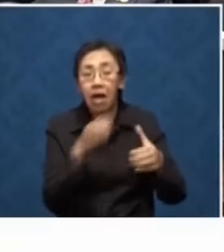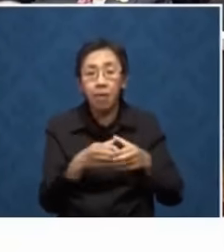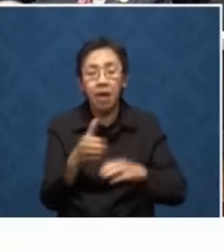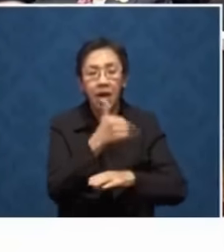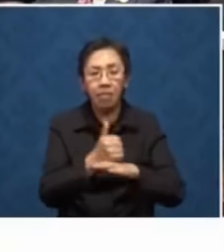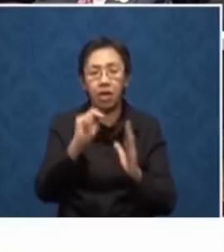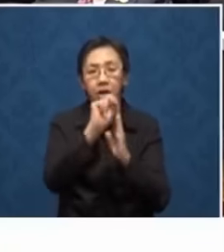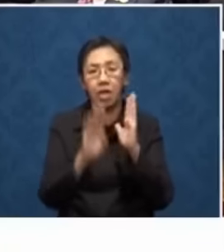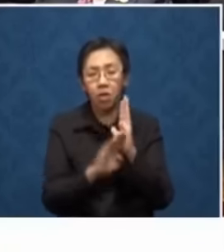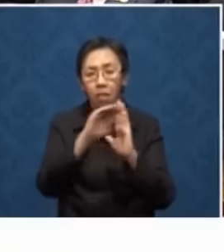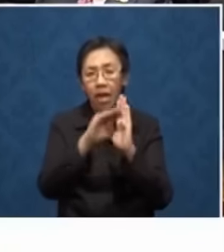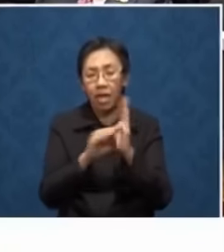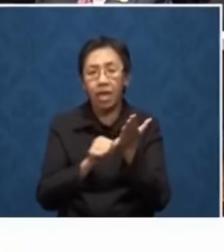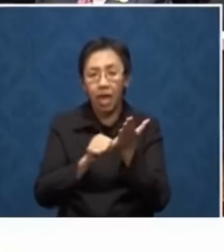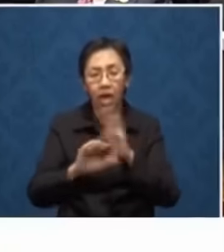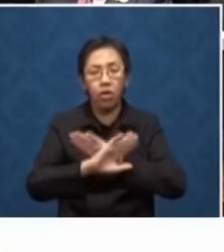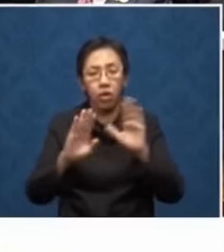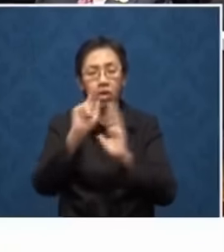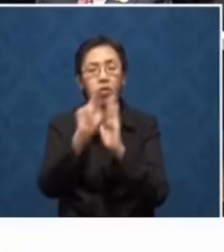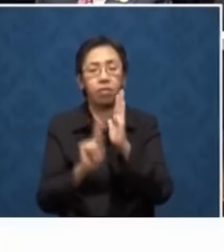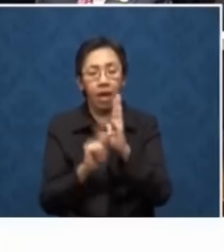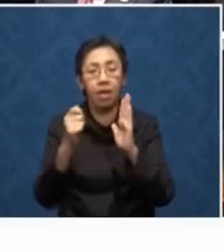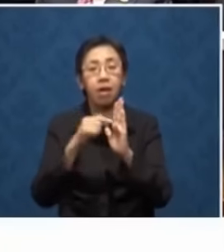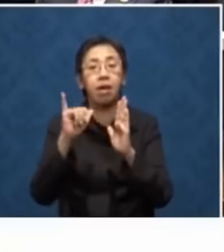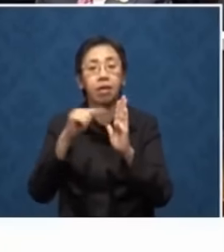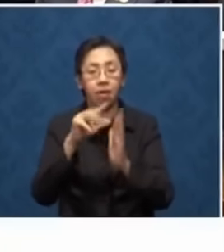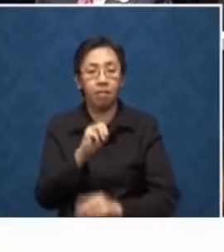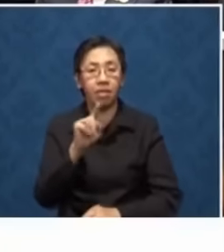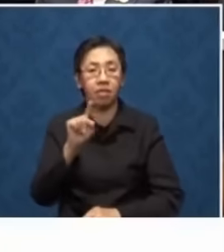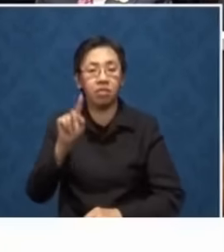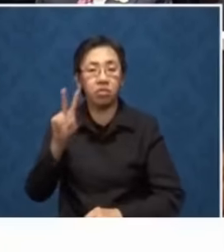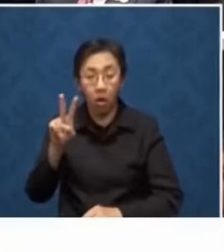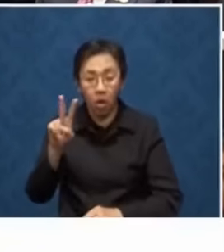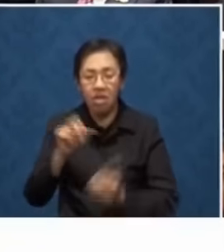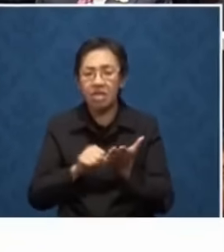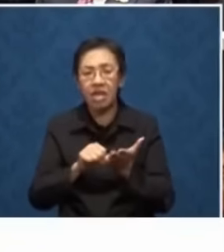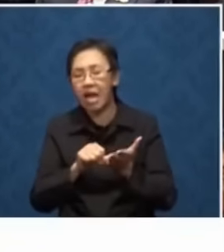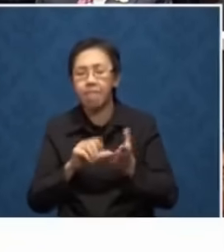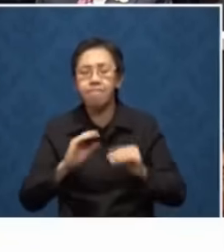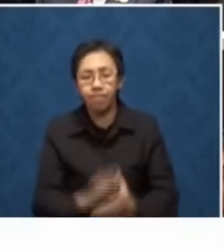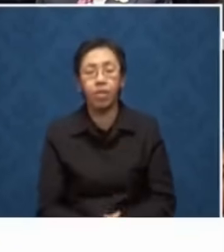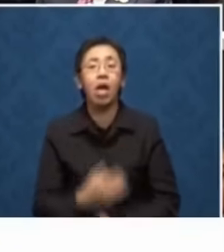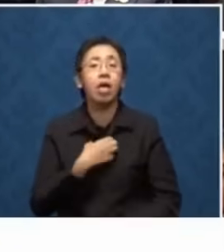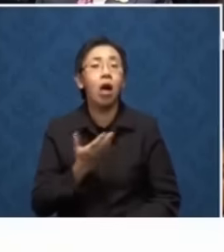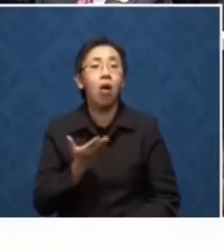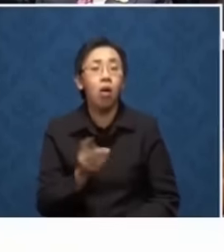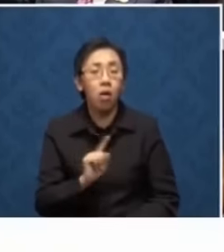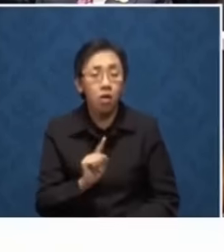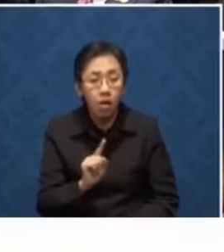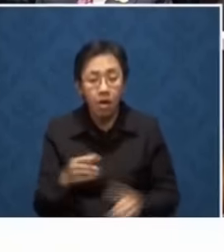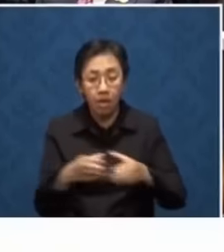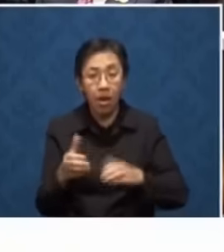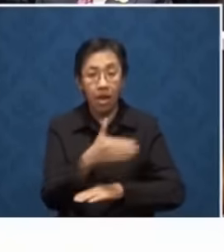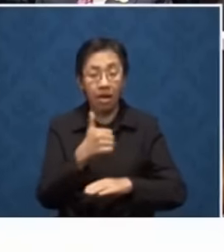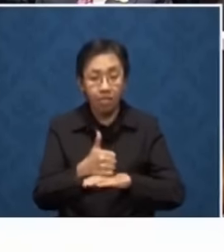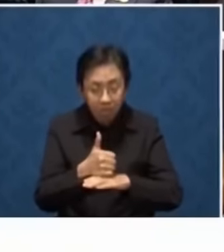14ล้านเสียงแต่ตนเชื่อว่าจำนวนประชาชนไม่เห็นด้วยกับการแก้ไขมาตรา112ทั้งหมดค่ะและที่สำคัญก็คือนายพิธา